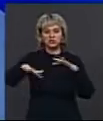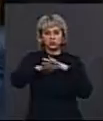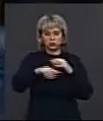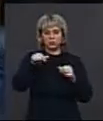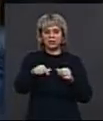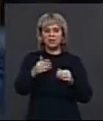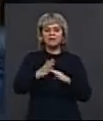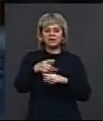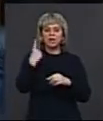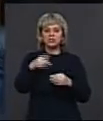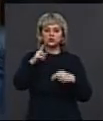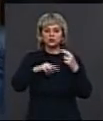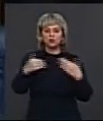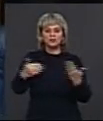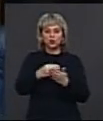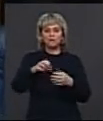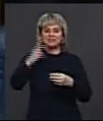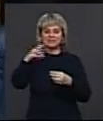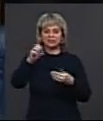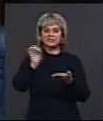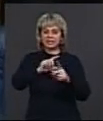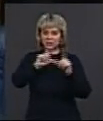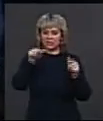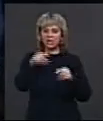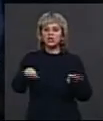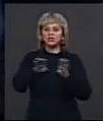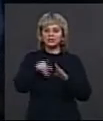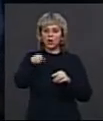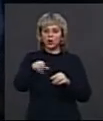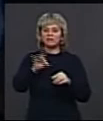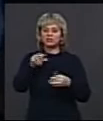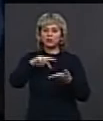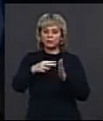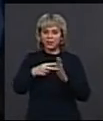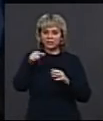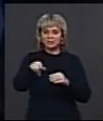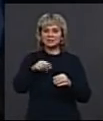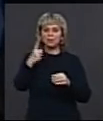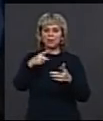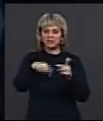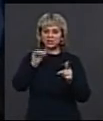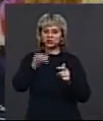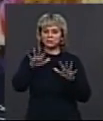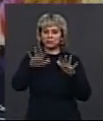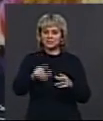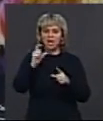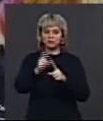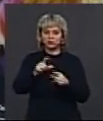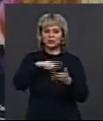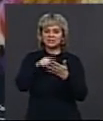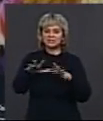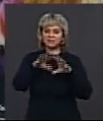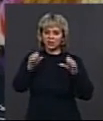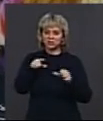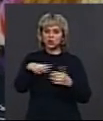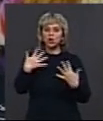территории. Выход один – строить новый современный центр. И такой в Ростове планируется. На 1500 мест, обещают городские